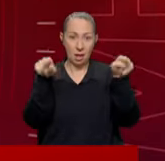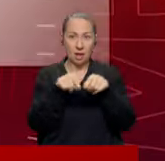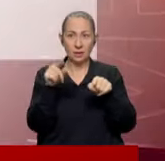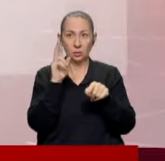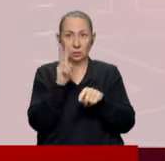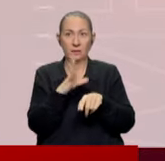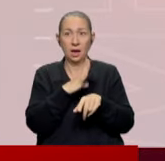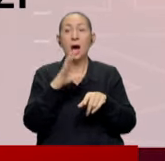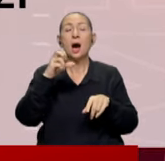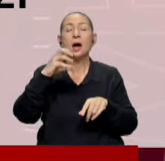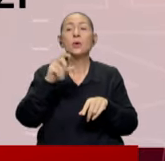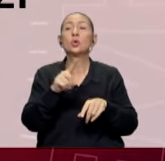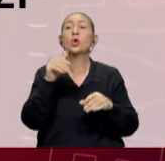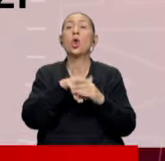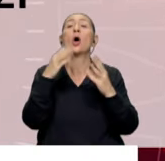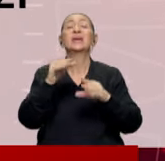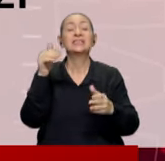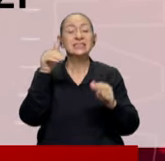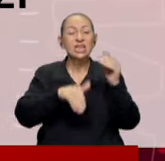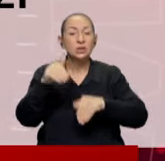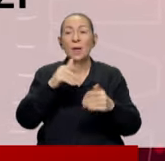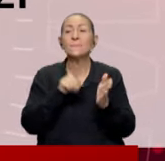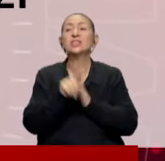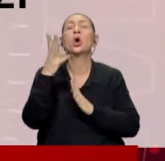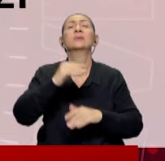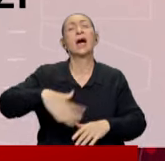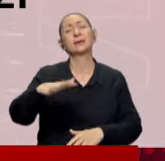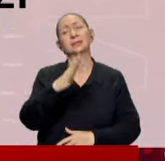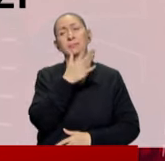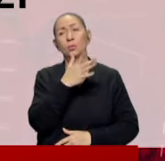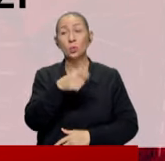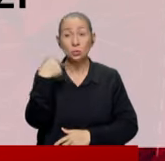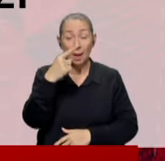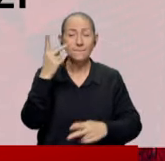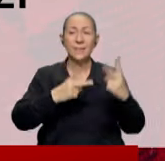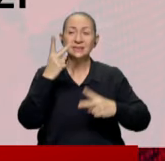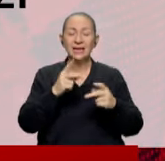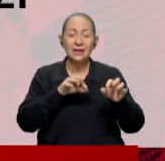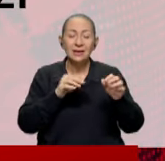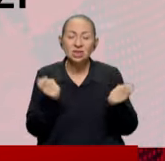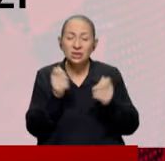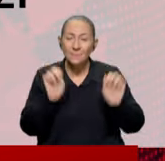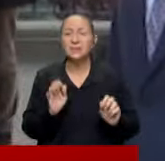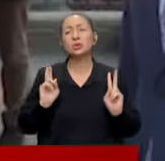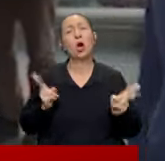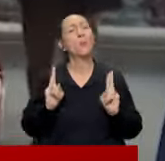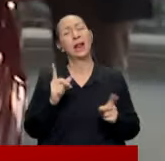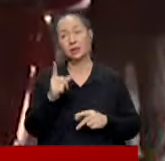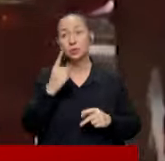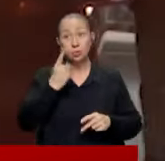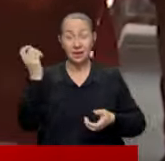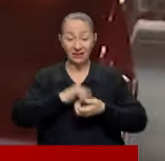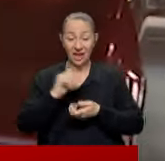duruyor. AKP'nin Kürt oyları olmadan seçimde başarılı olamayacağını herkes biliyor. Bu nedenle bazı hamleler yapması normal. Cumhur